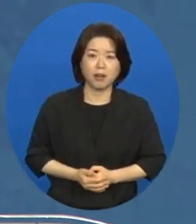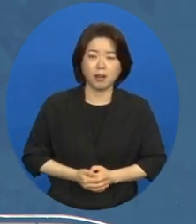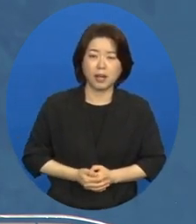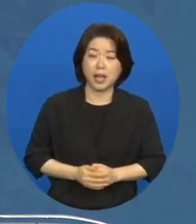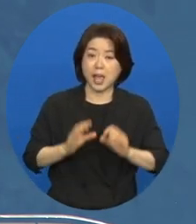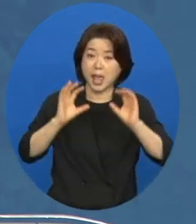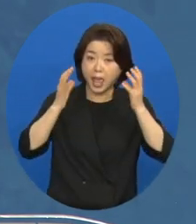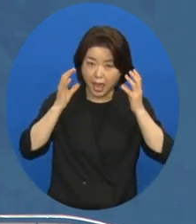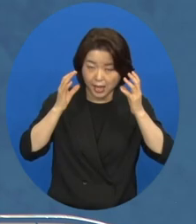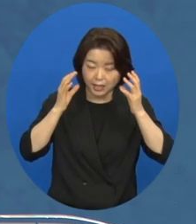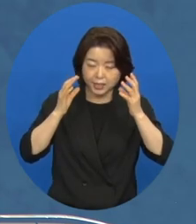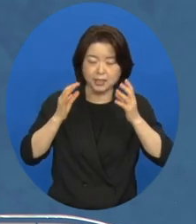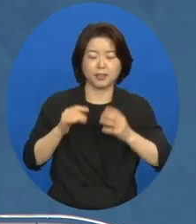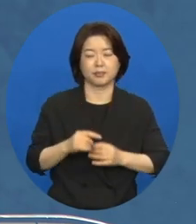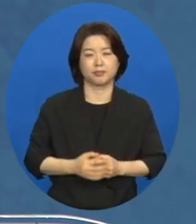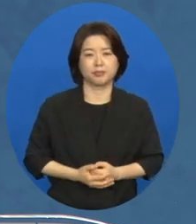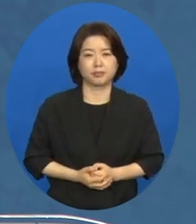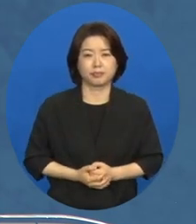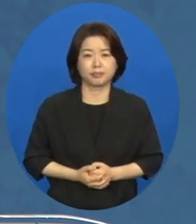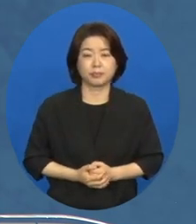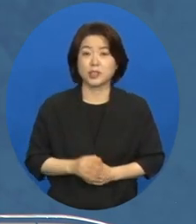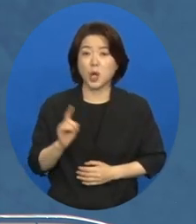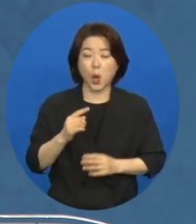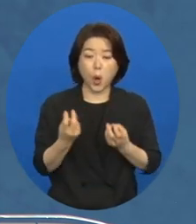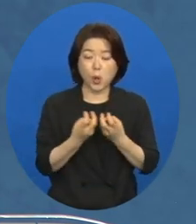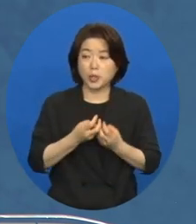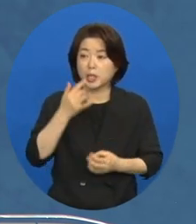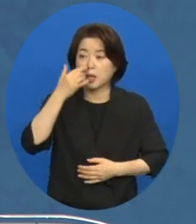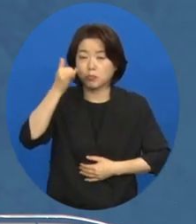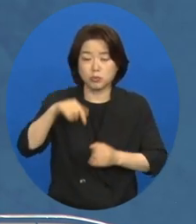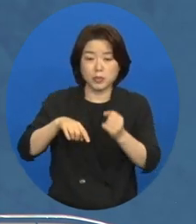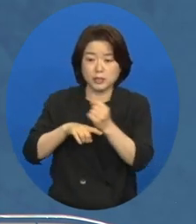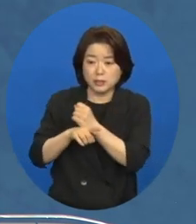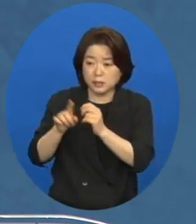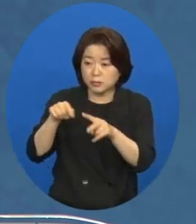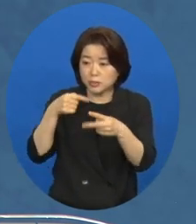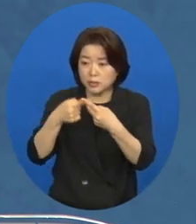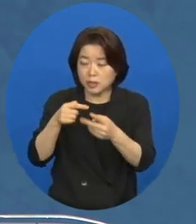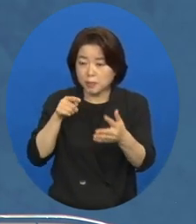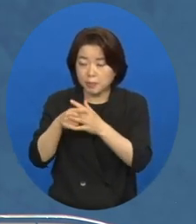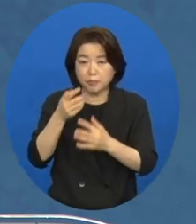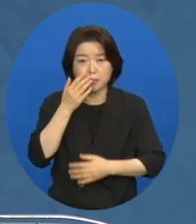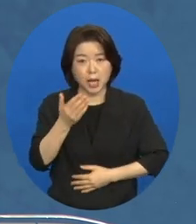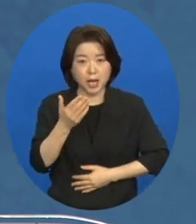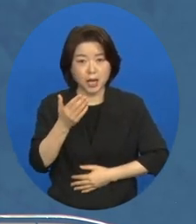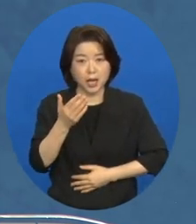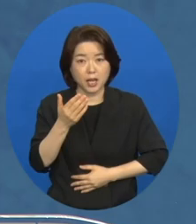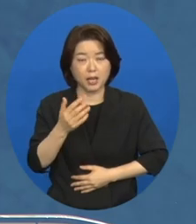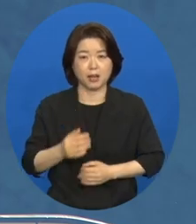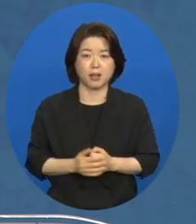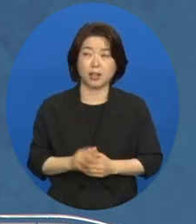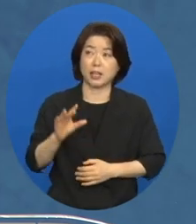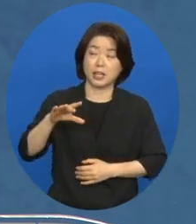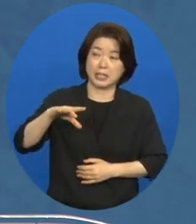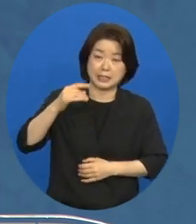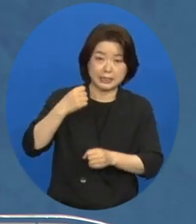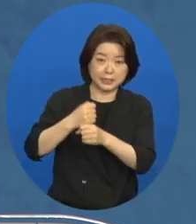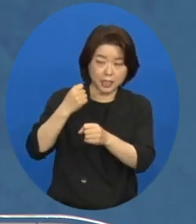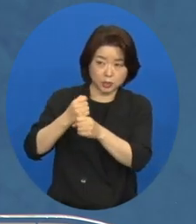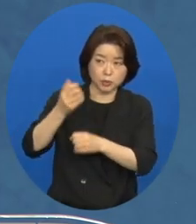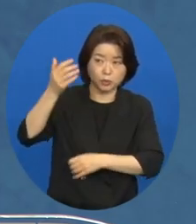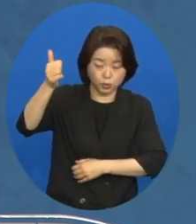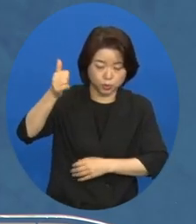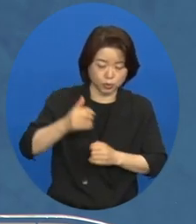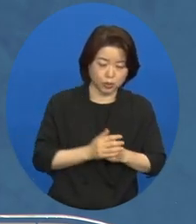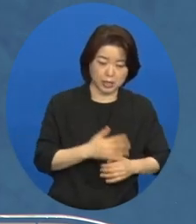갓난아기나 어린아이가 어떻게 부모의 뜻을 헤아릴 수가 있겠습니까? 창조주와 피조물의 사이는